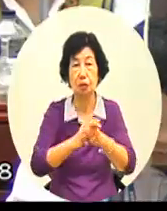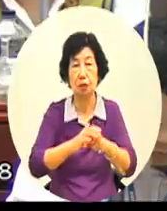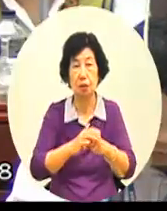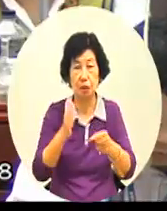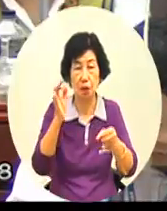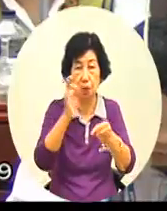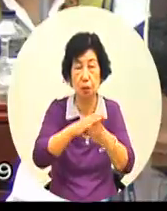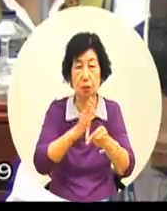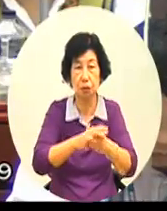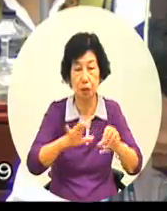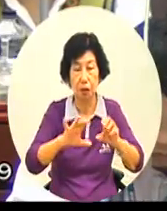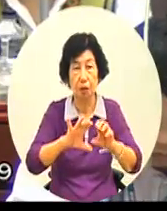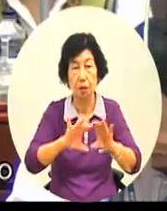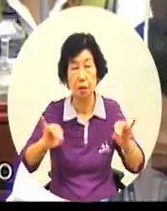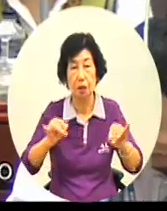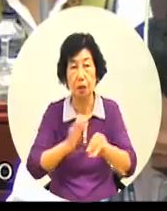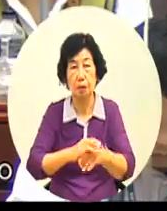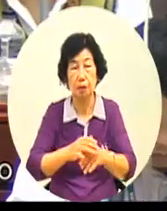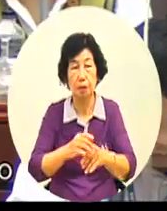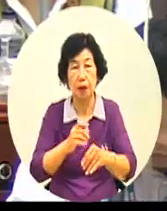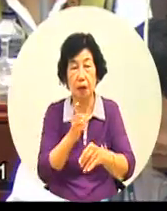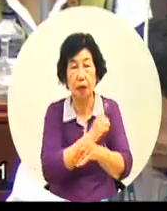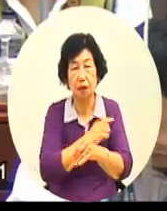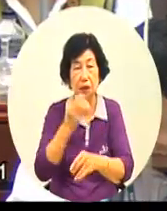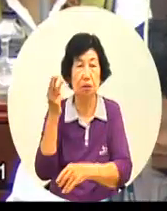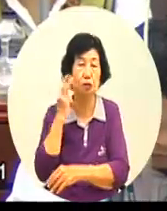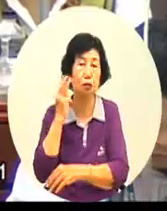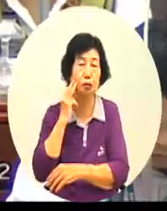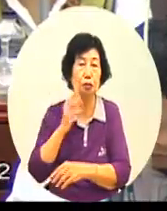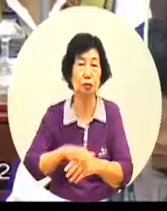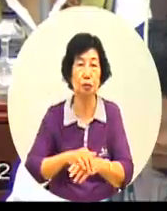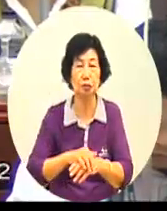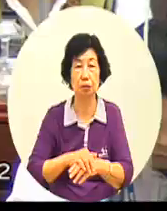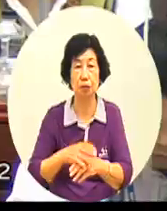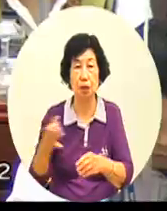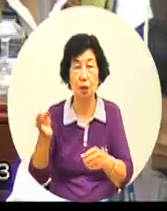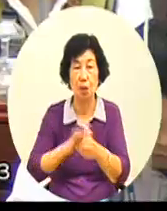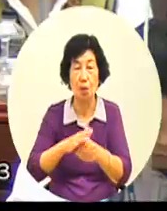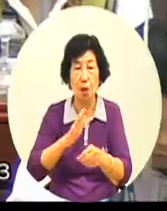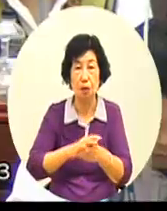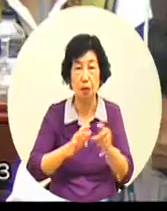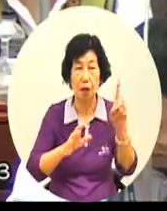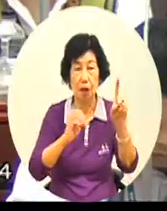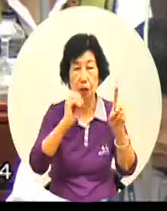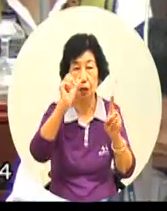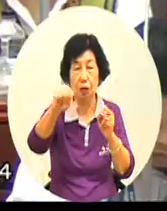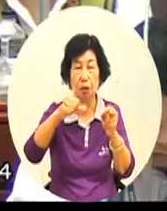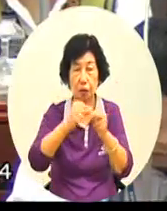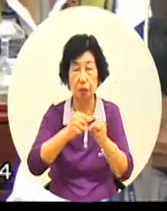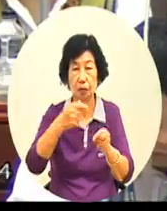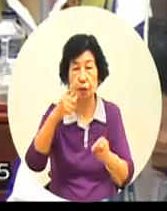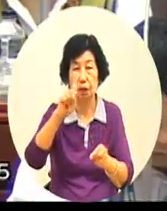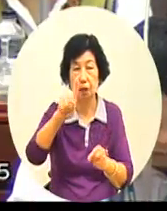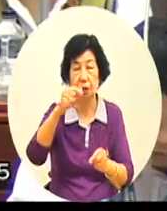治统筹预算了，关于桃园的部分大概有105年度编列是